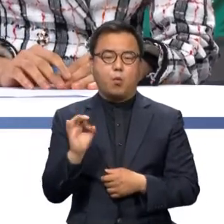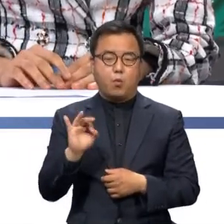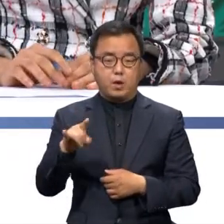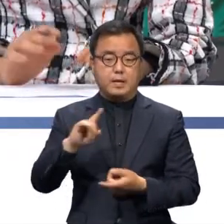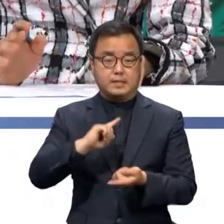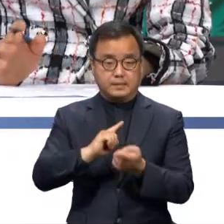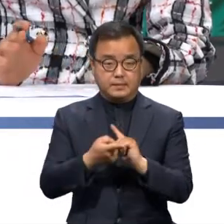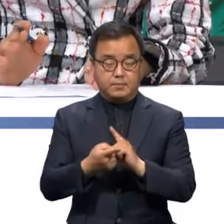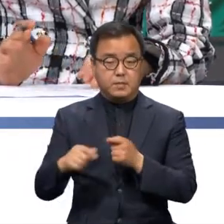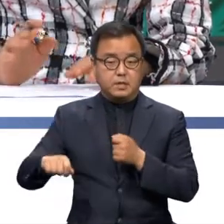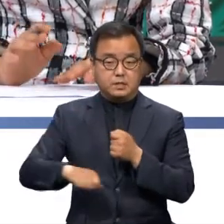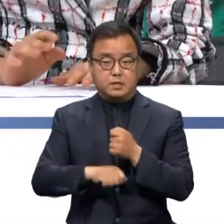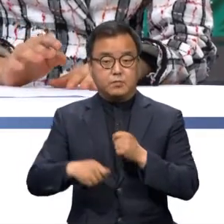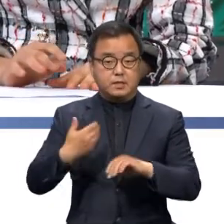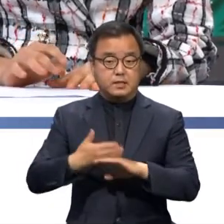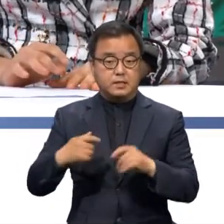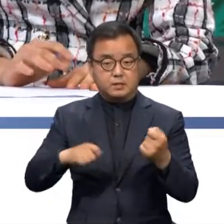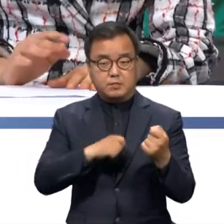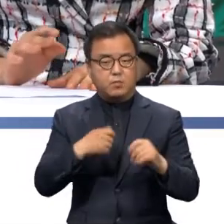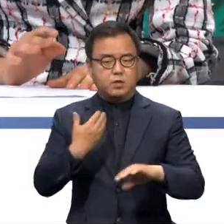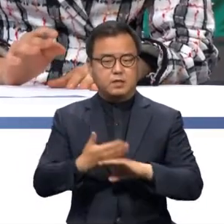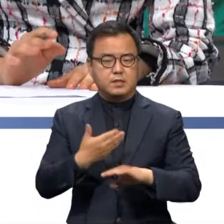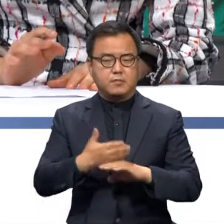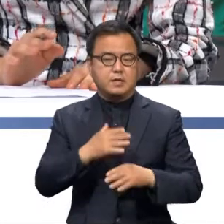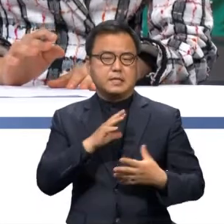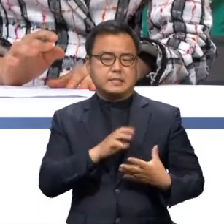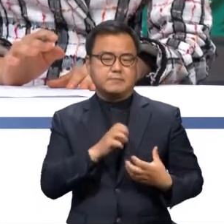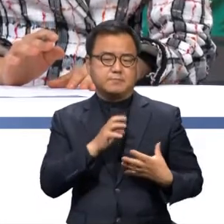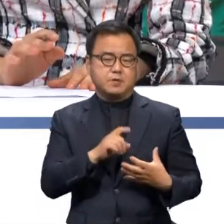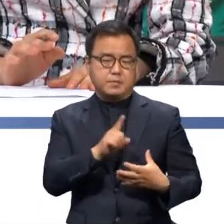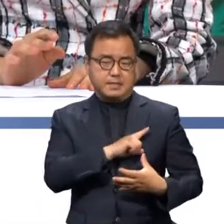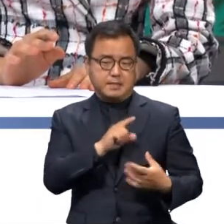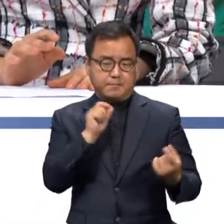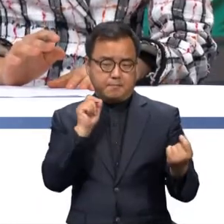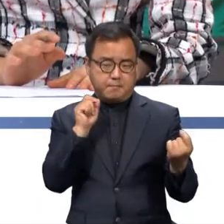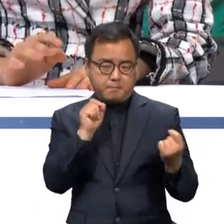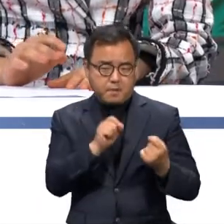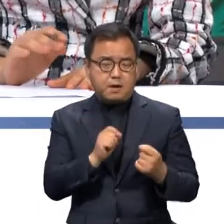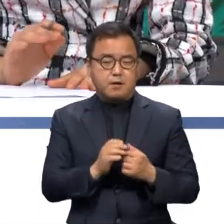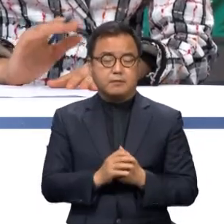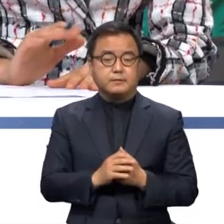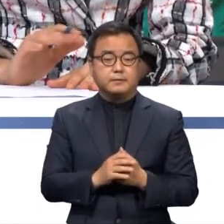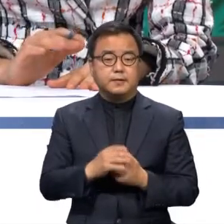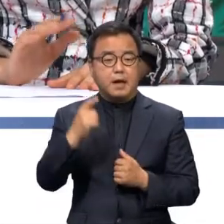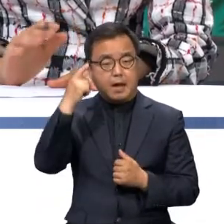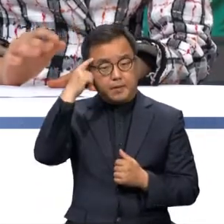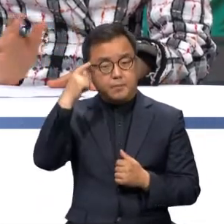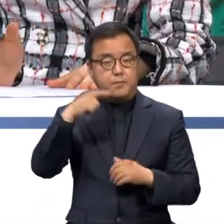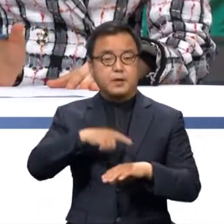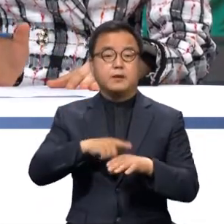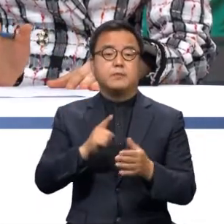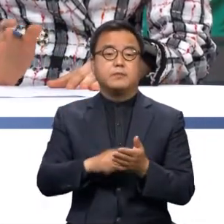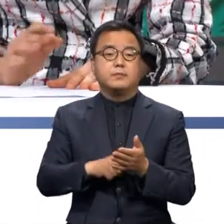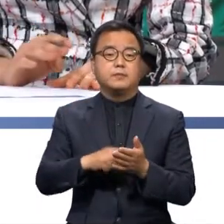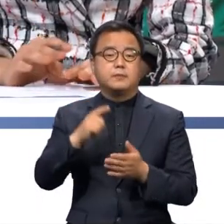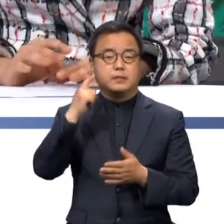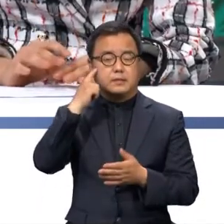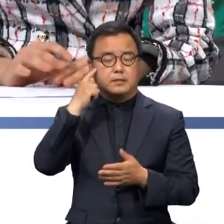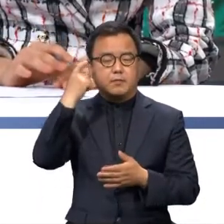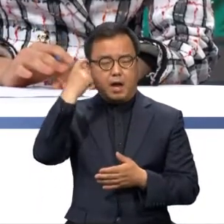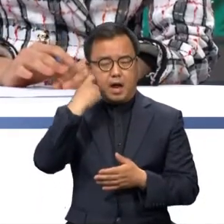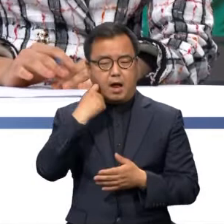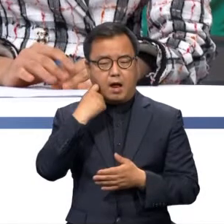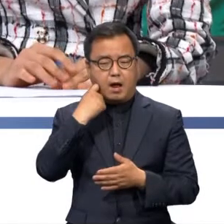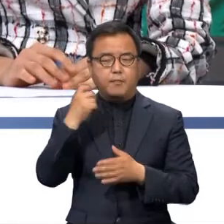첼로는 다른 현악기와는 달리 심장과 가장 가까이에 있는 악기죠. 그렇기에 머리와 가슴, 이성과 감성이 더욱